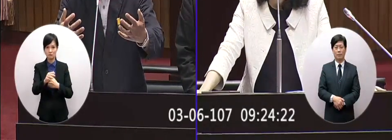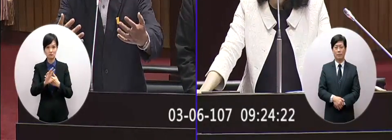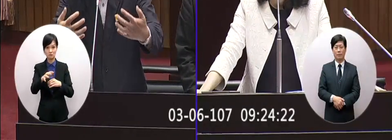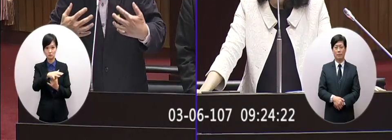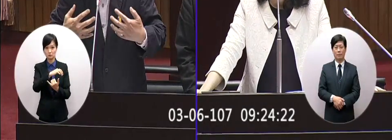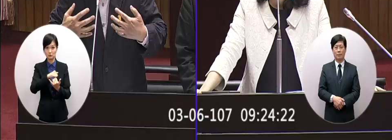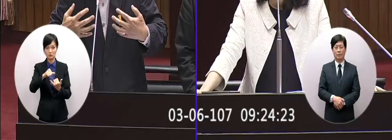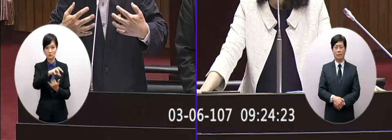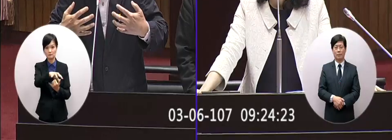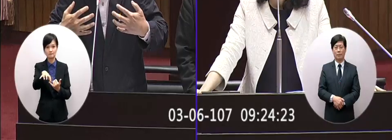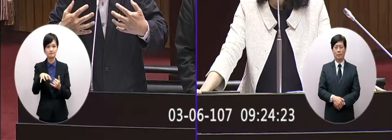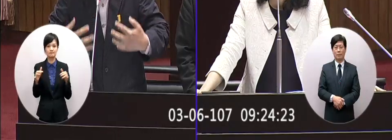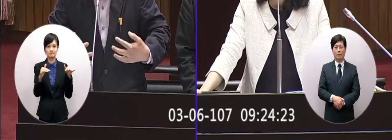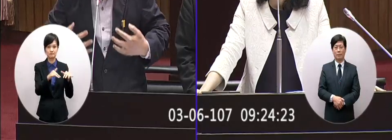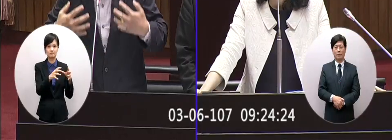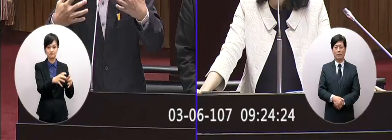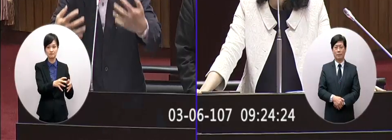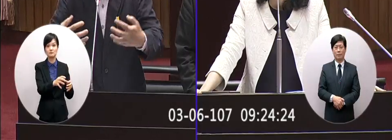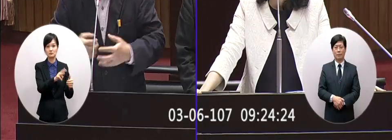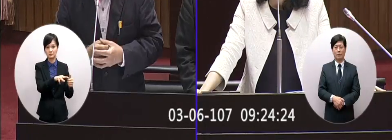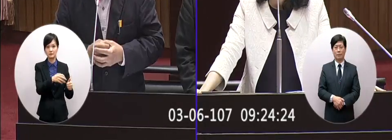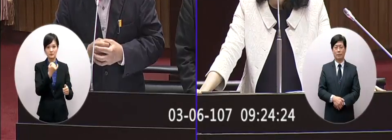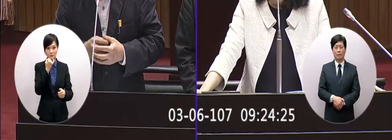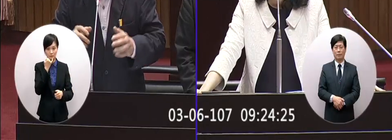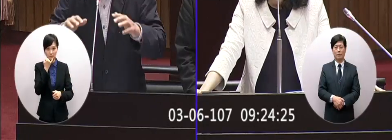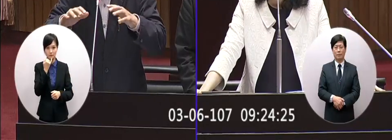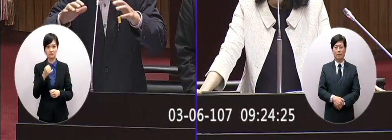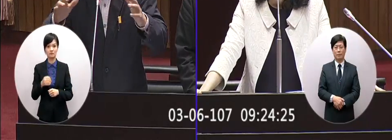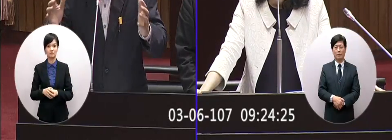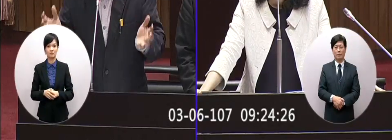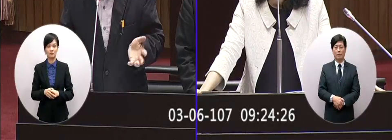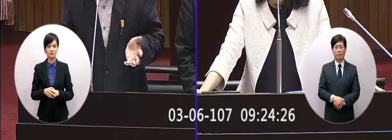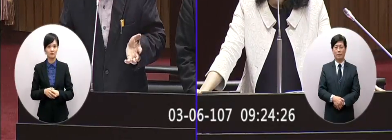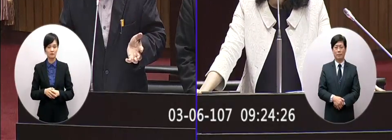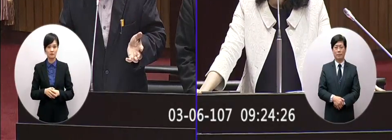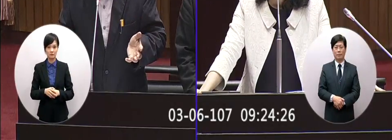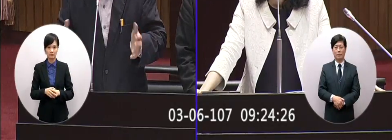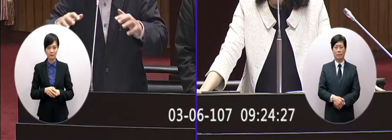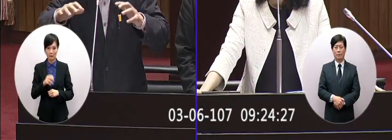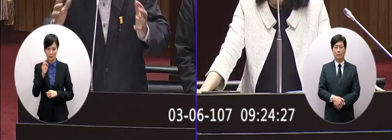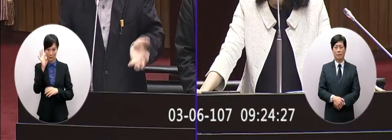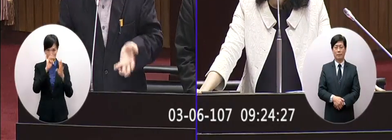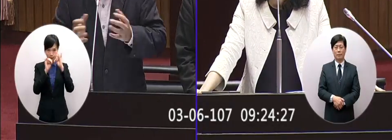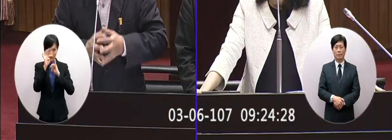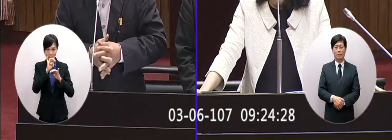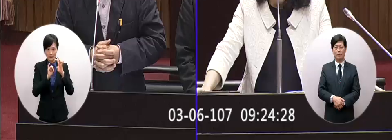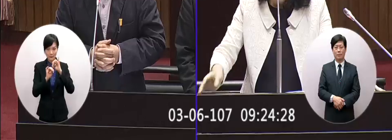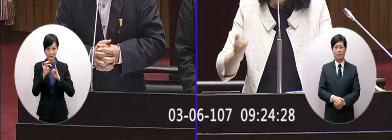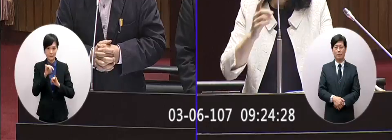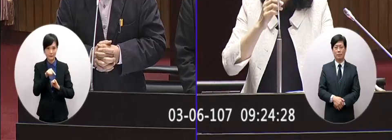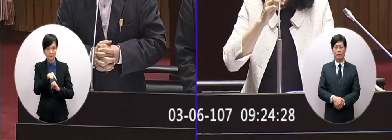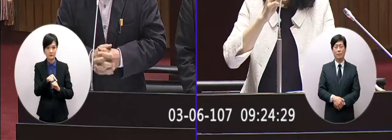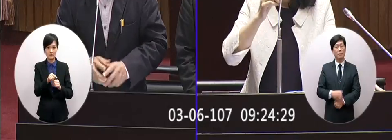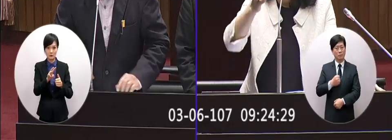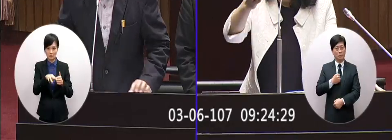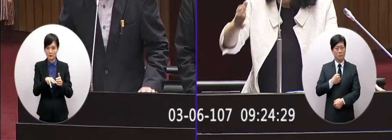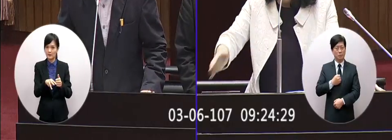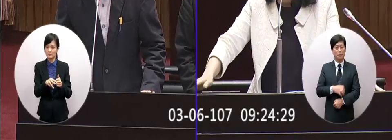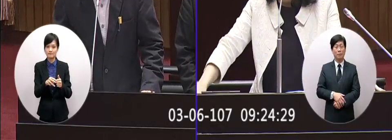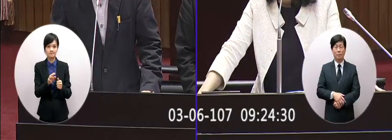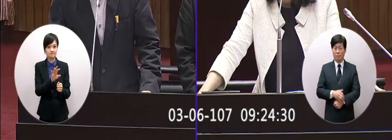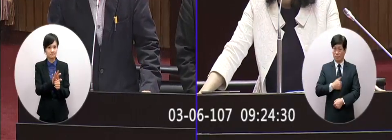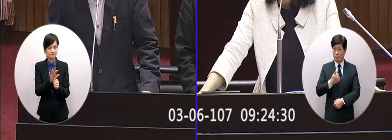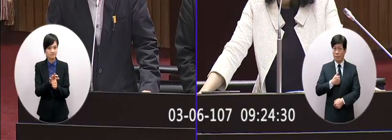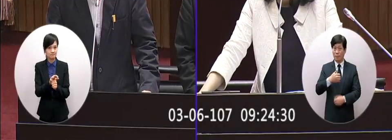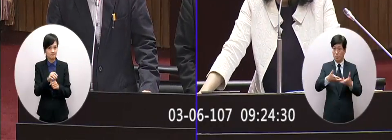花莲有贡献，那别的地方也去贡献花莲，整个搜救的量能整体这样去把它建立起来。 了解， 这是一个